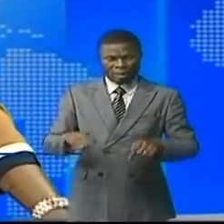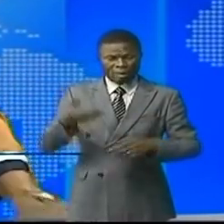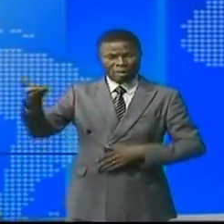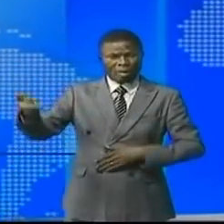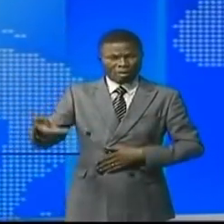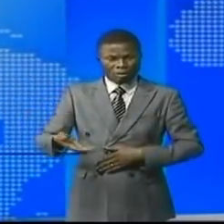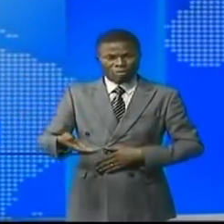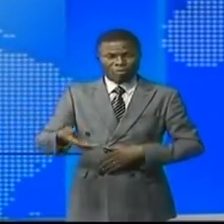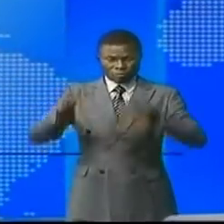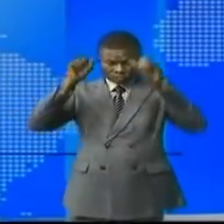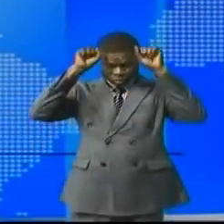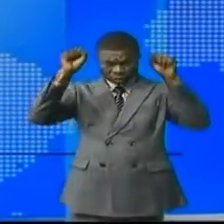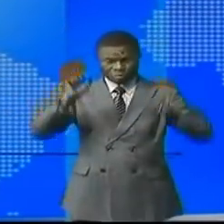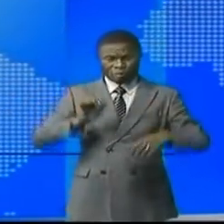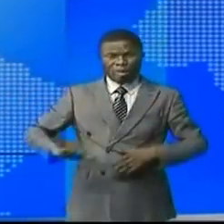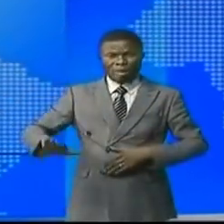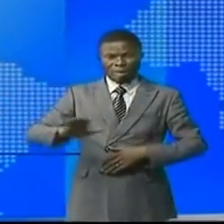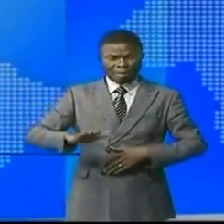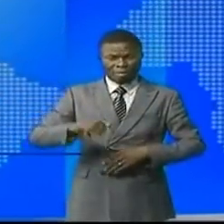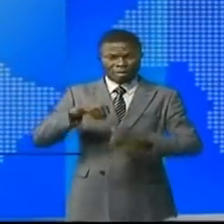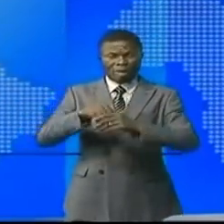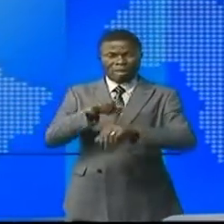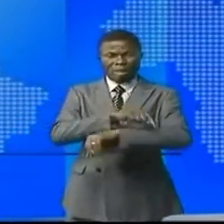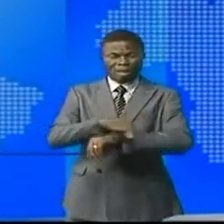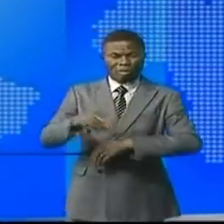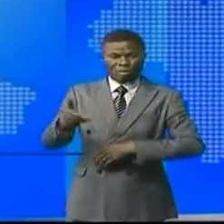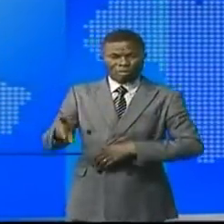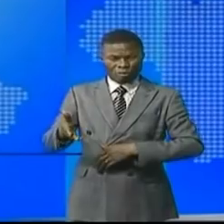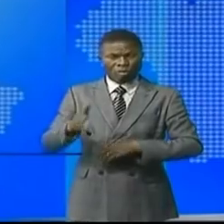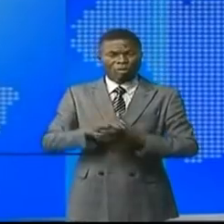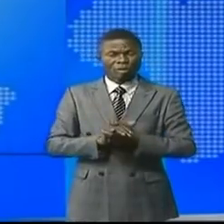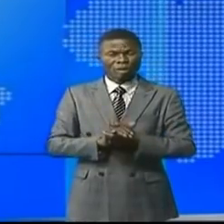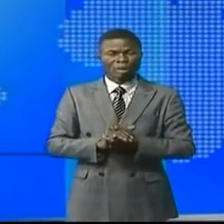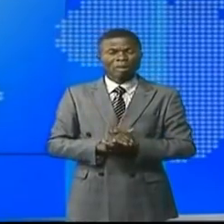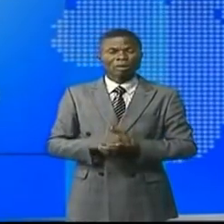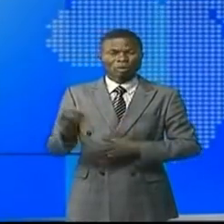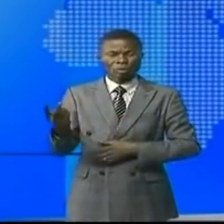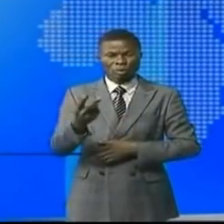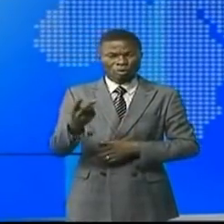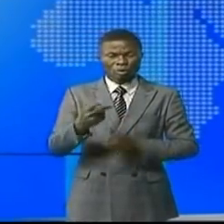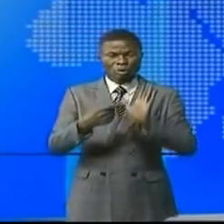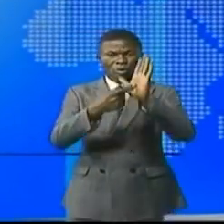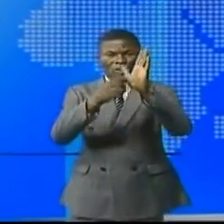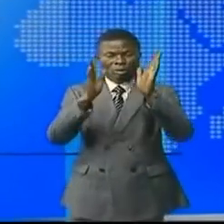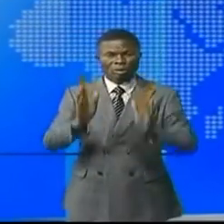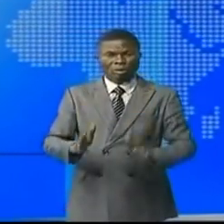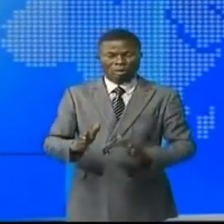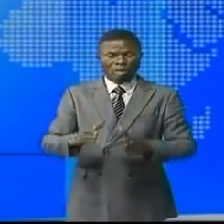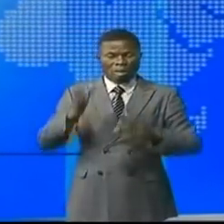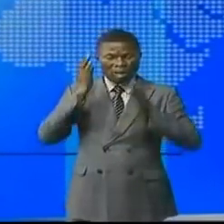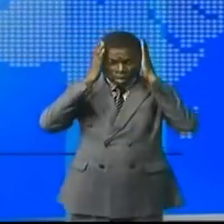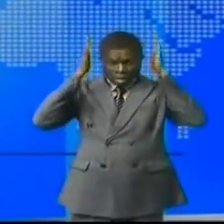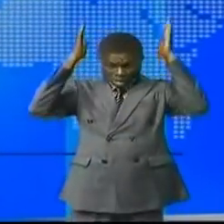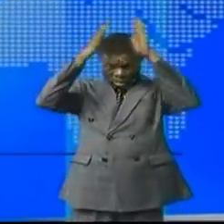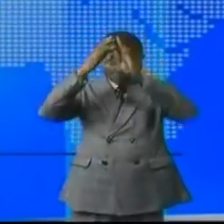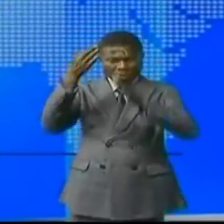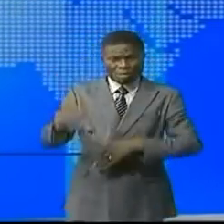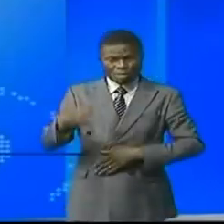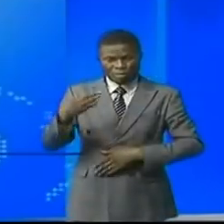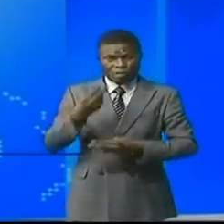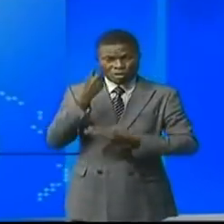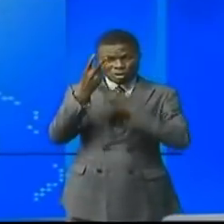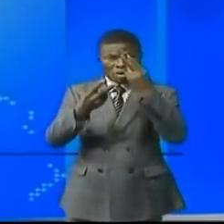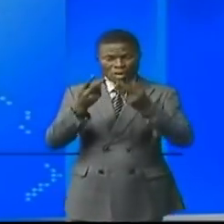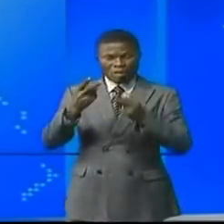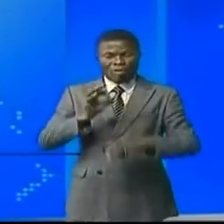le président de la République, Félix Antoine Tshisekedi, à la Cité de l'Union africaine. Le représentant du pape François a rendu une visite de courtoisie au